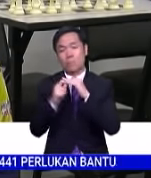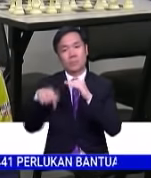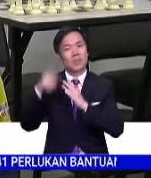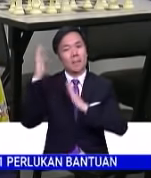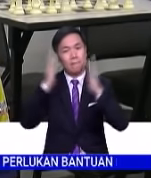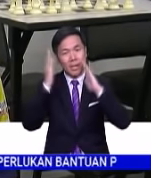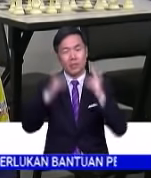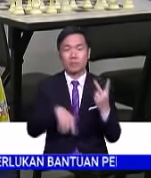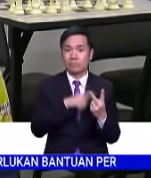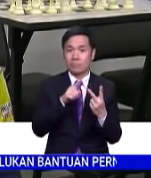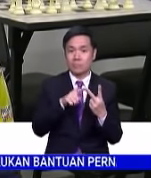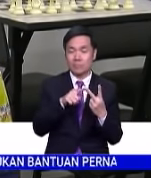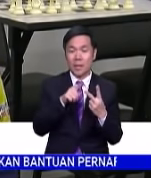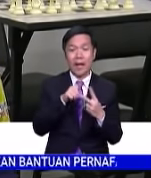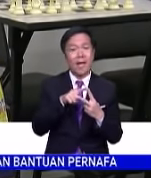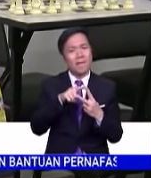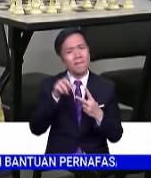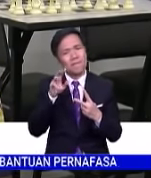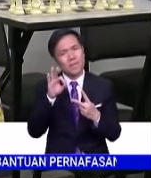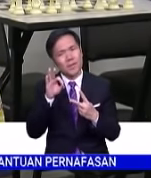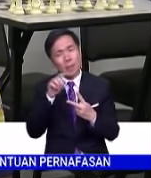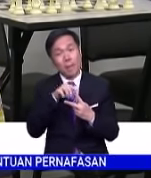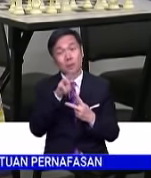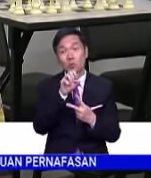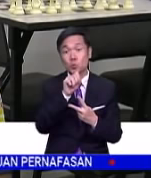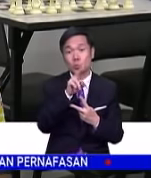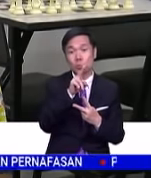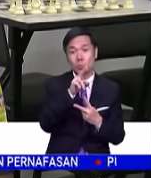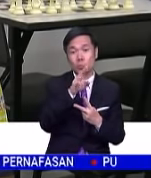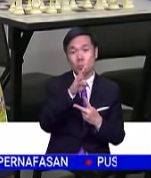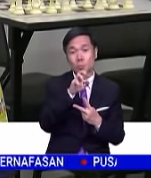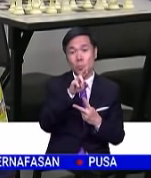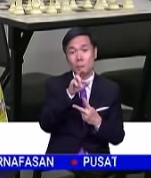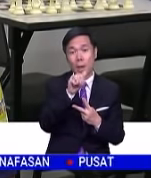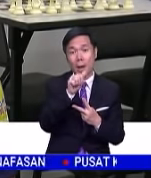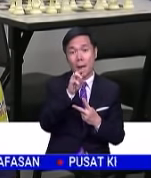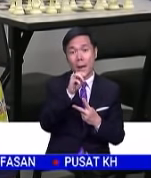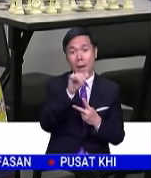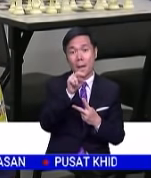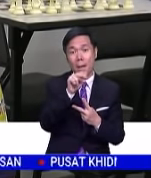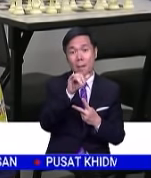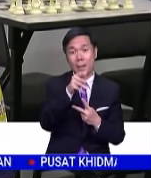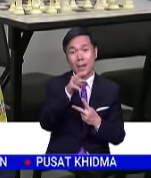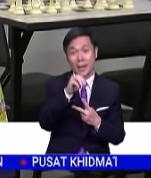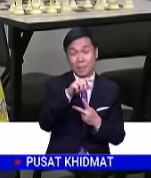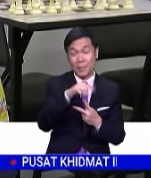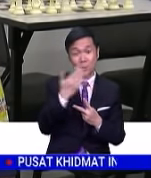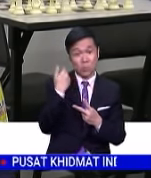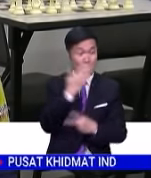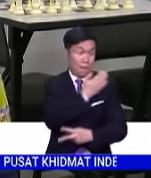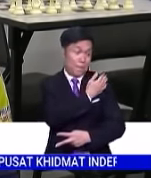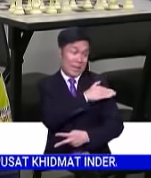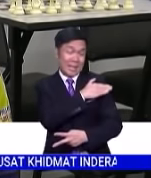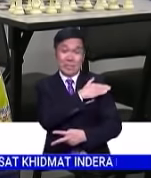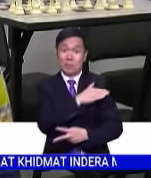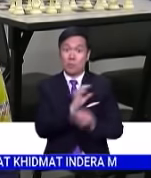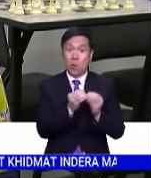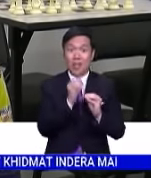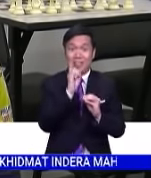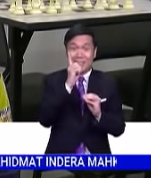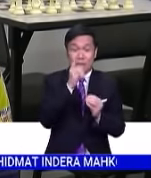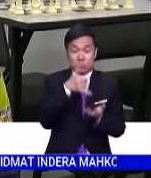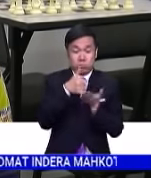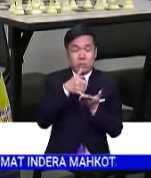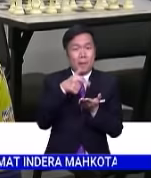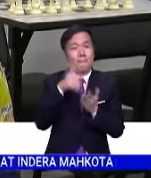dengan Fide Master Suman Subramaniam ni merupakan bekas juara master kebangsaan, bermaksud among